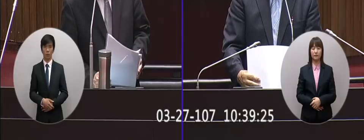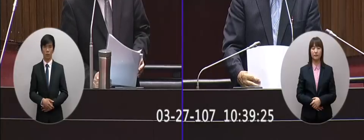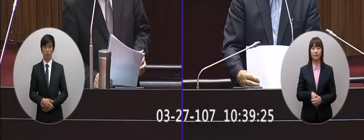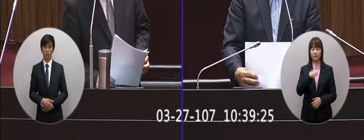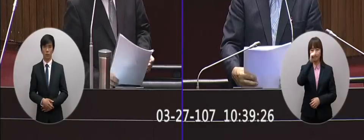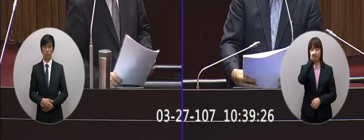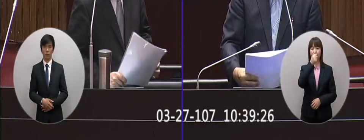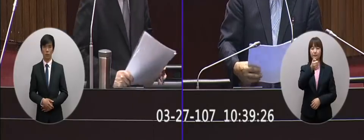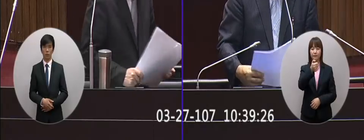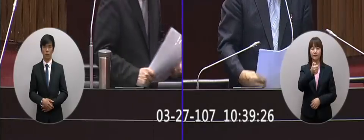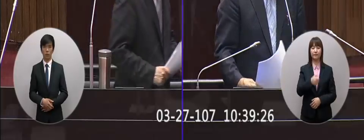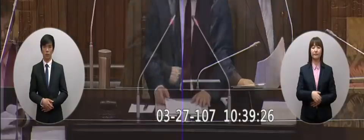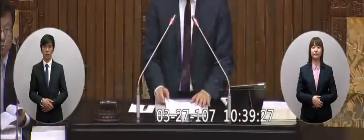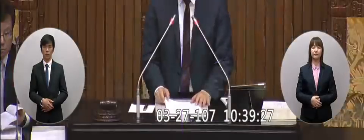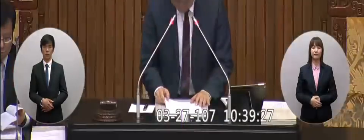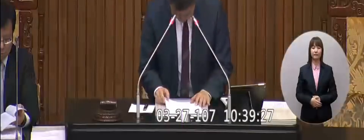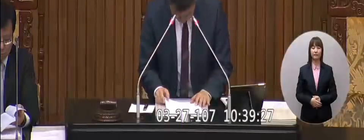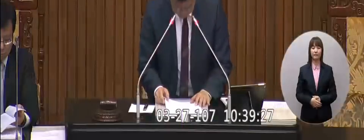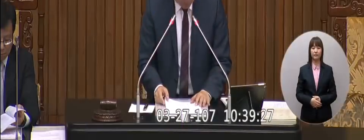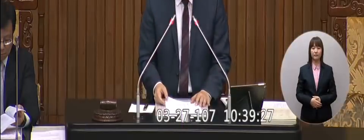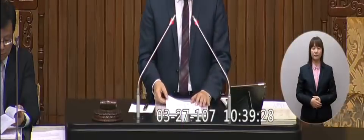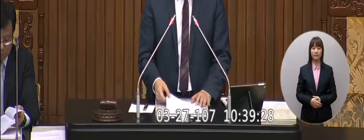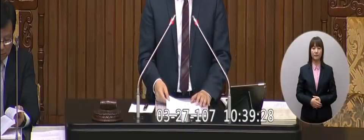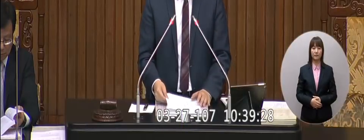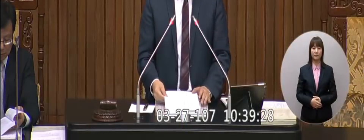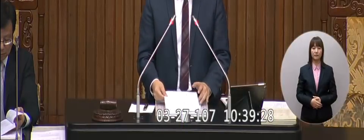有？好，谢谢，谢谢。